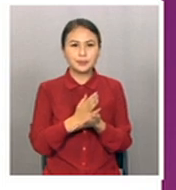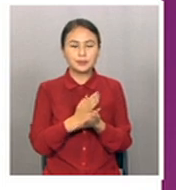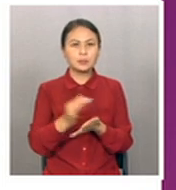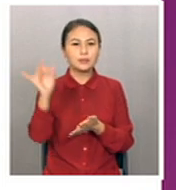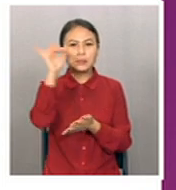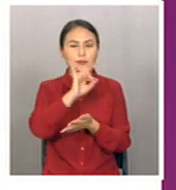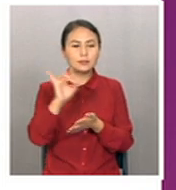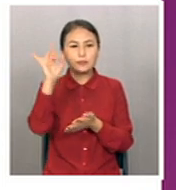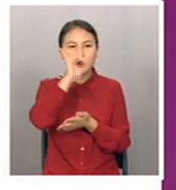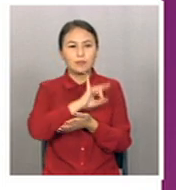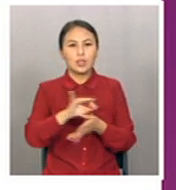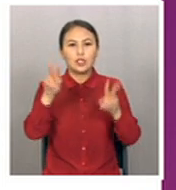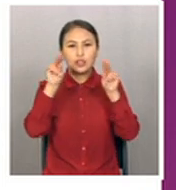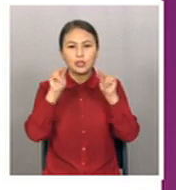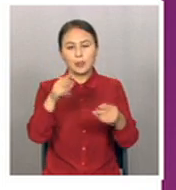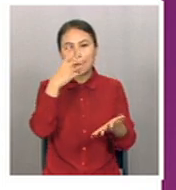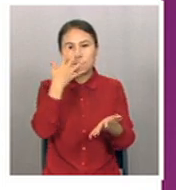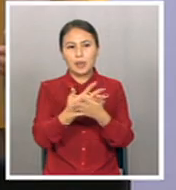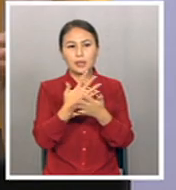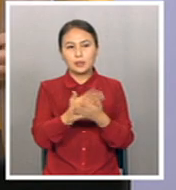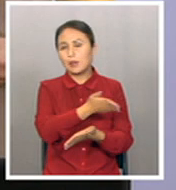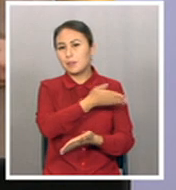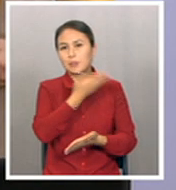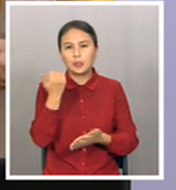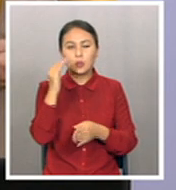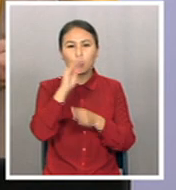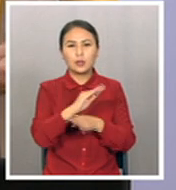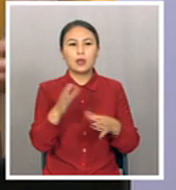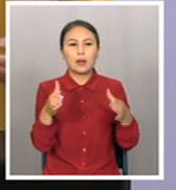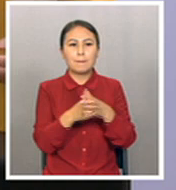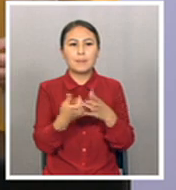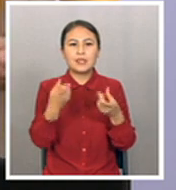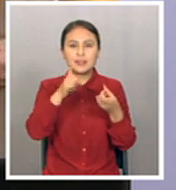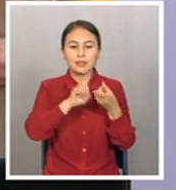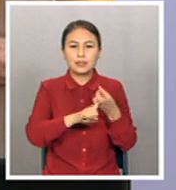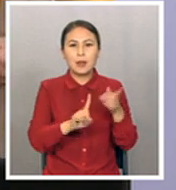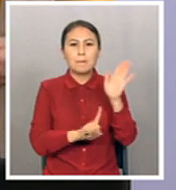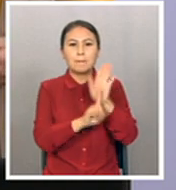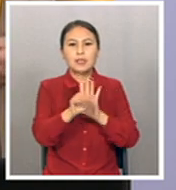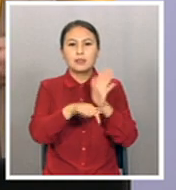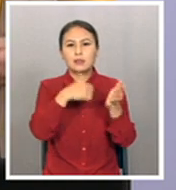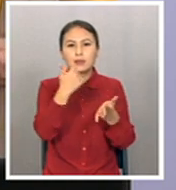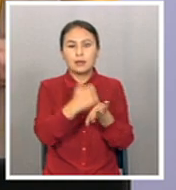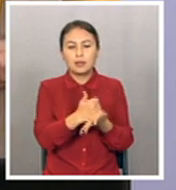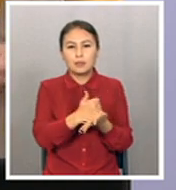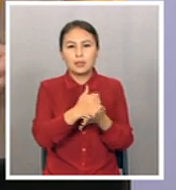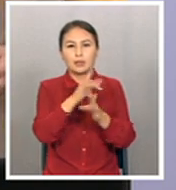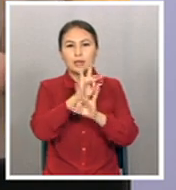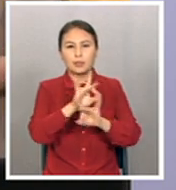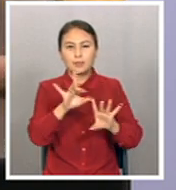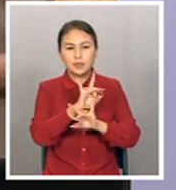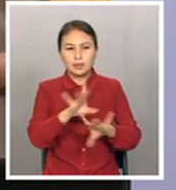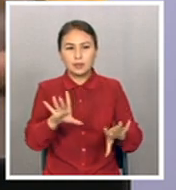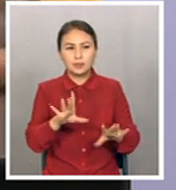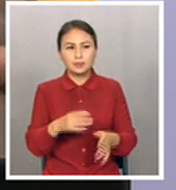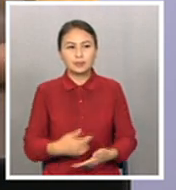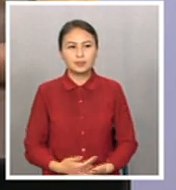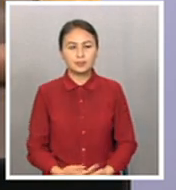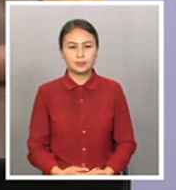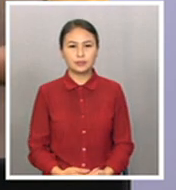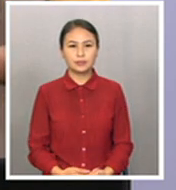Ертегі шындыққа бағытталмайды. Оның композициясы бас қаһарманды дәріптейді.